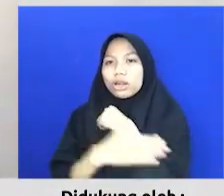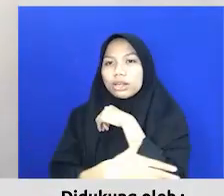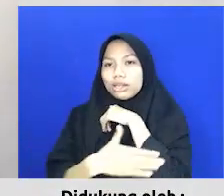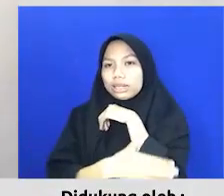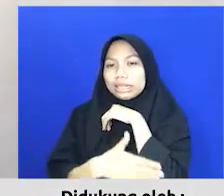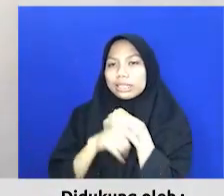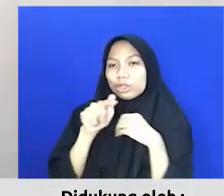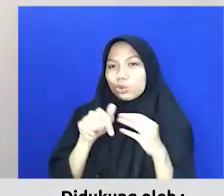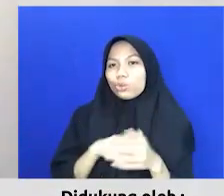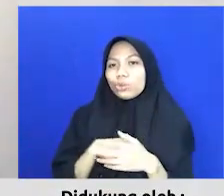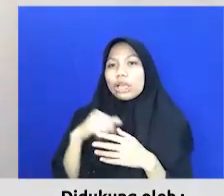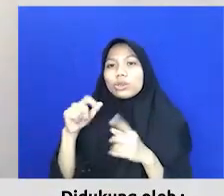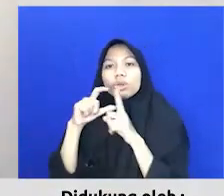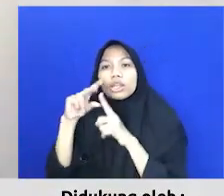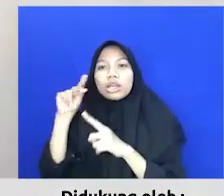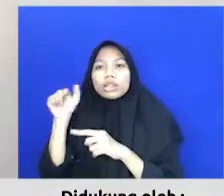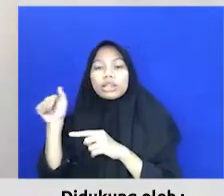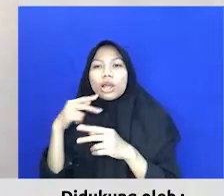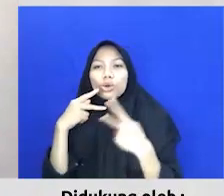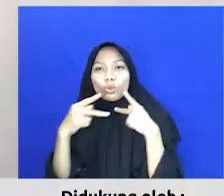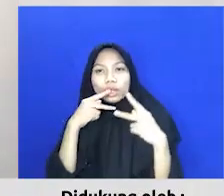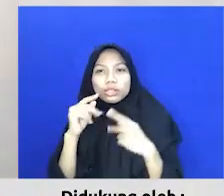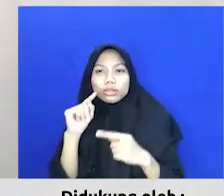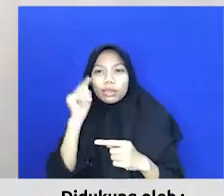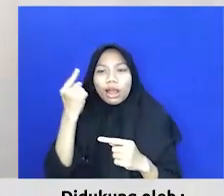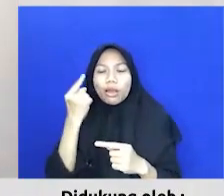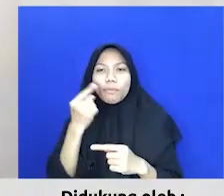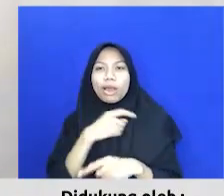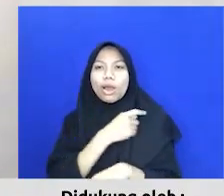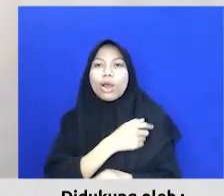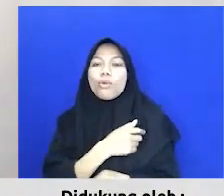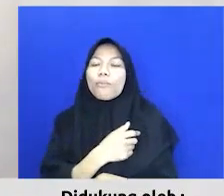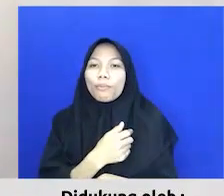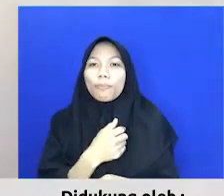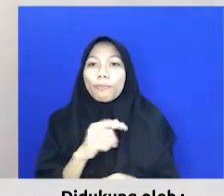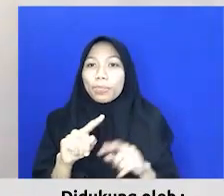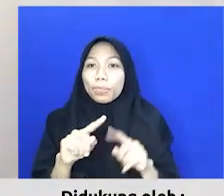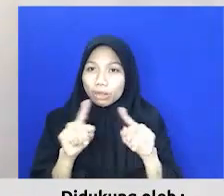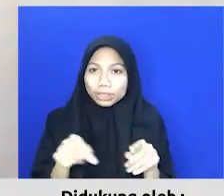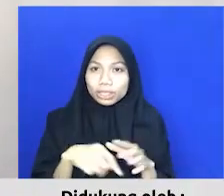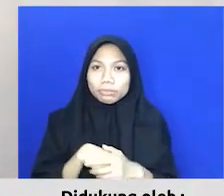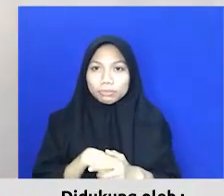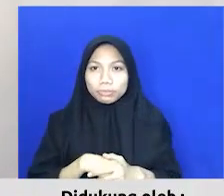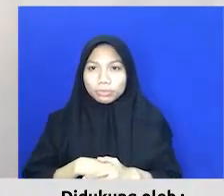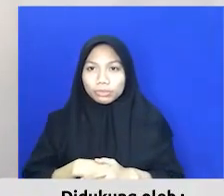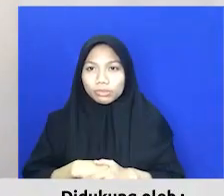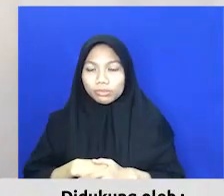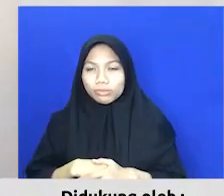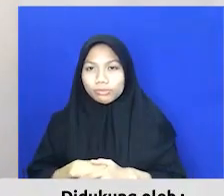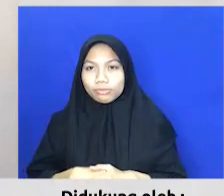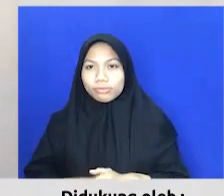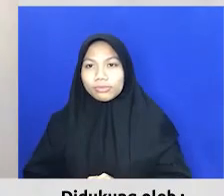disutradarai oleh Pak Usmar, yaitu Tiga Darah. Pak Alwi Dahlan adalah penulis skenario dari film musikal Tiga Darah,